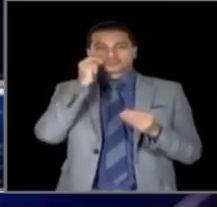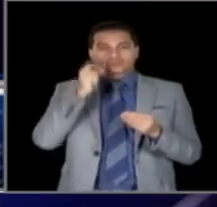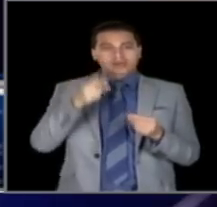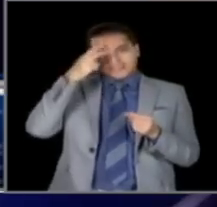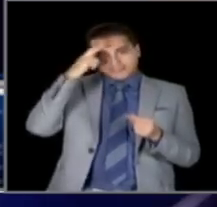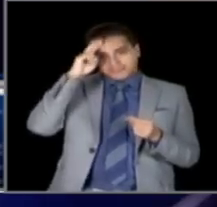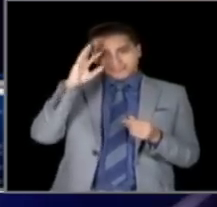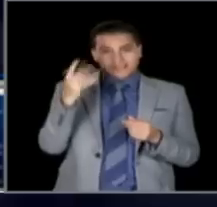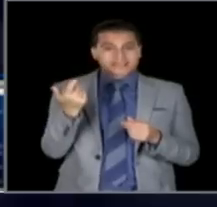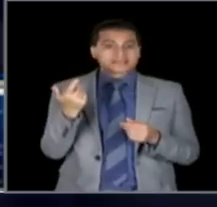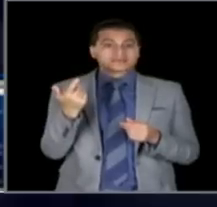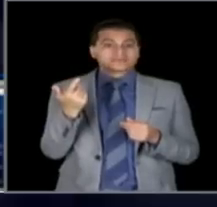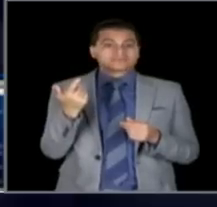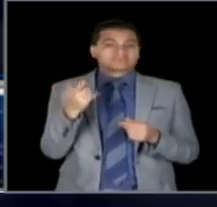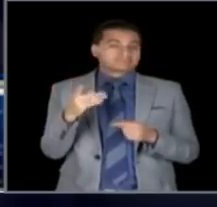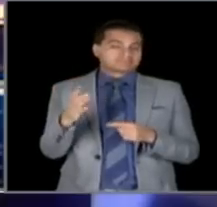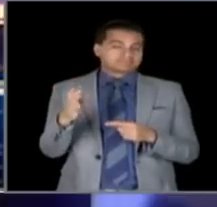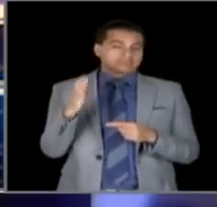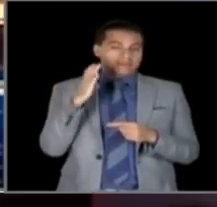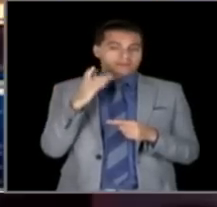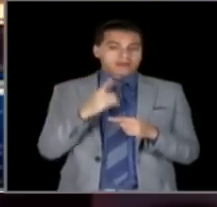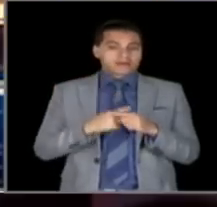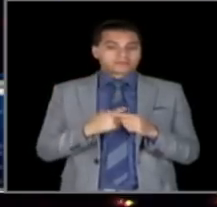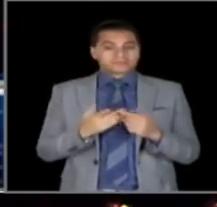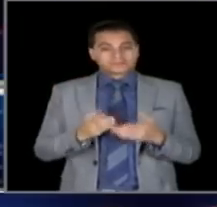1883. كلود مونييه. إجابة خاطئة.